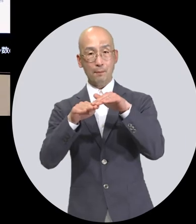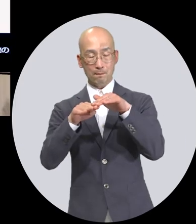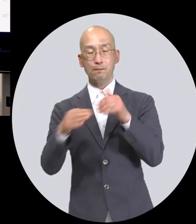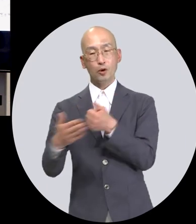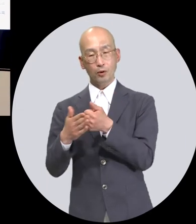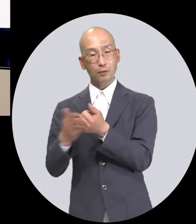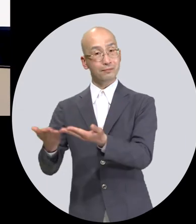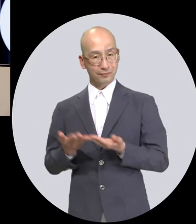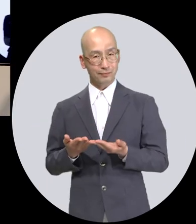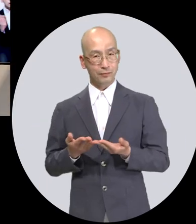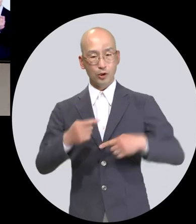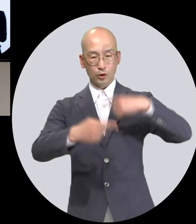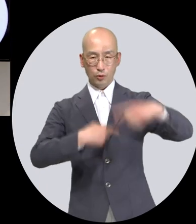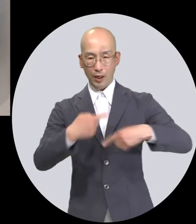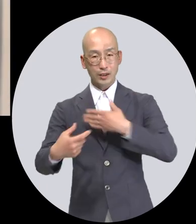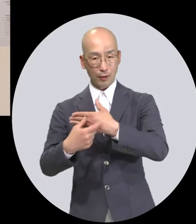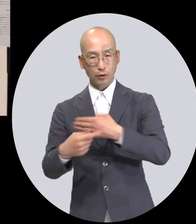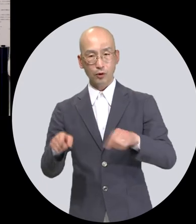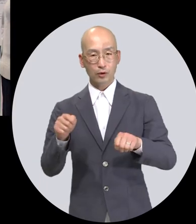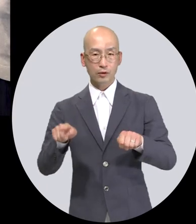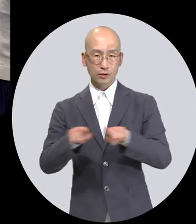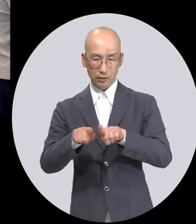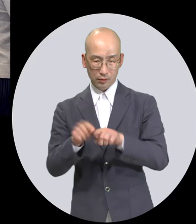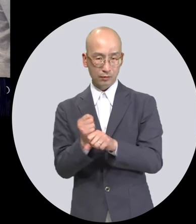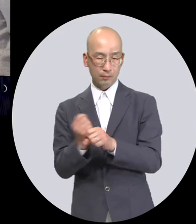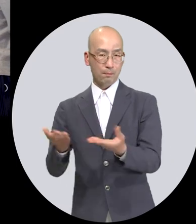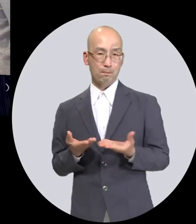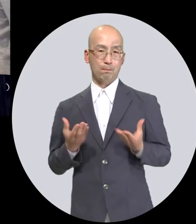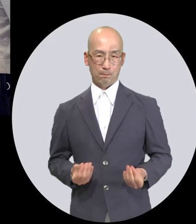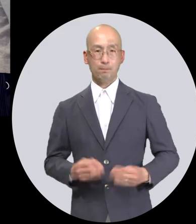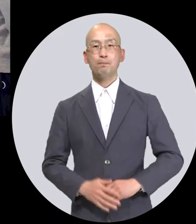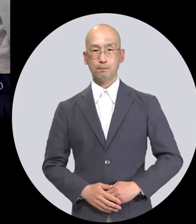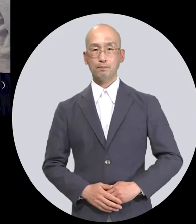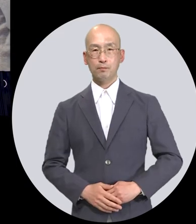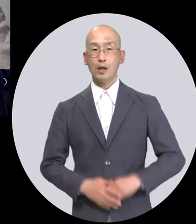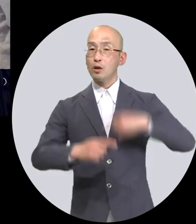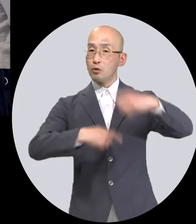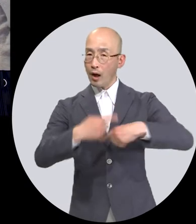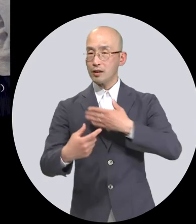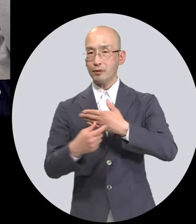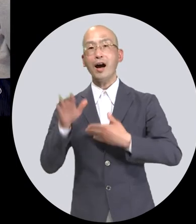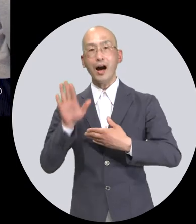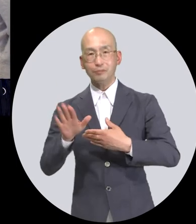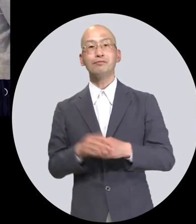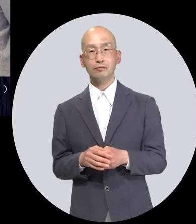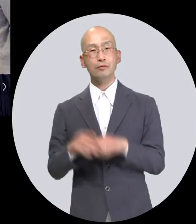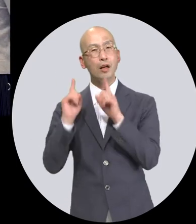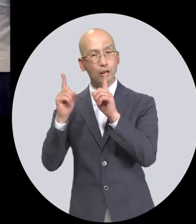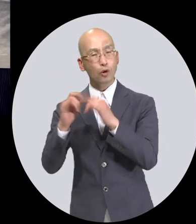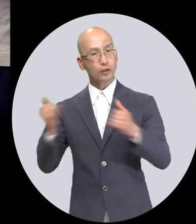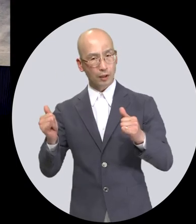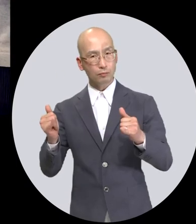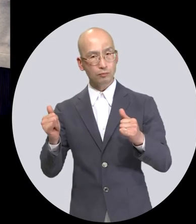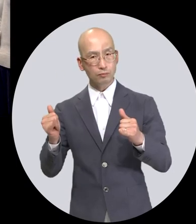さんに手話と字幕をつけてもらっています。この手話と字幕があることで、耳が